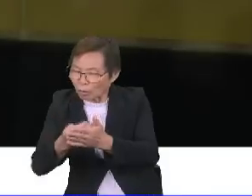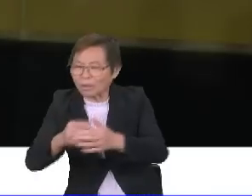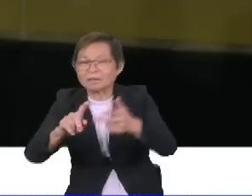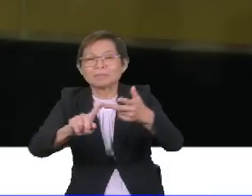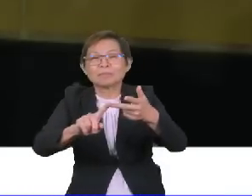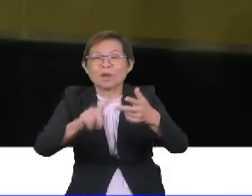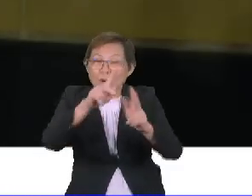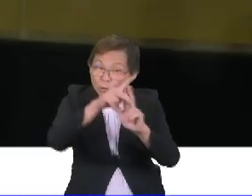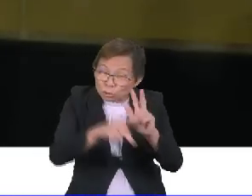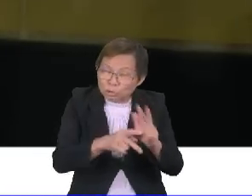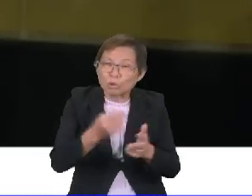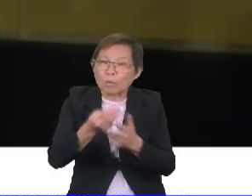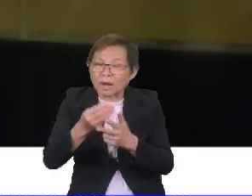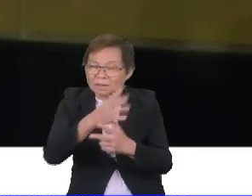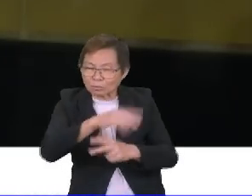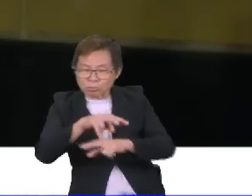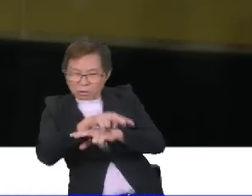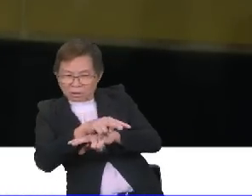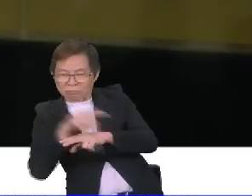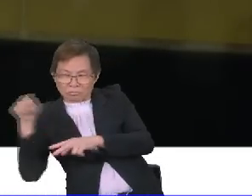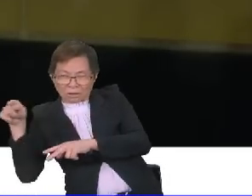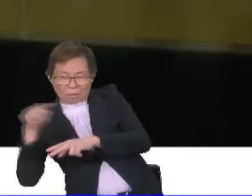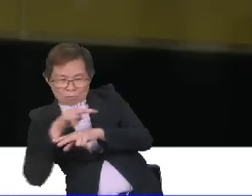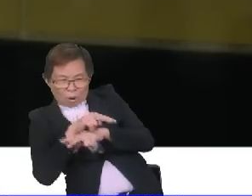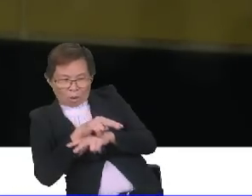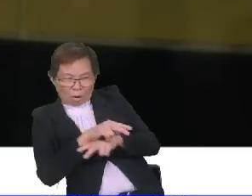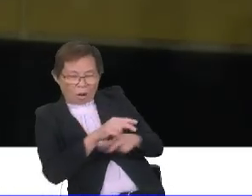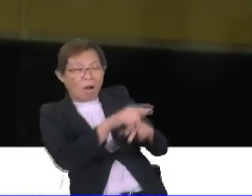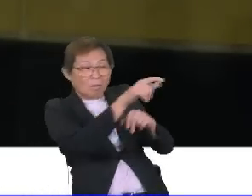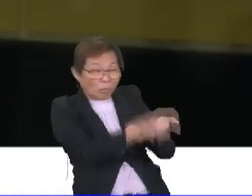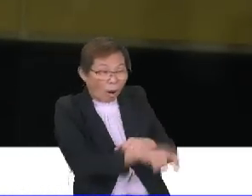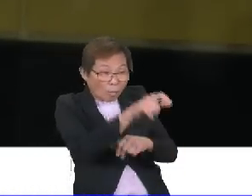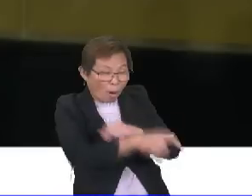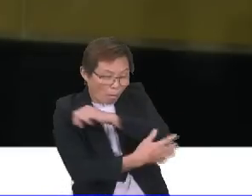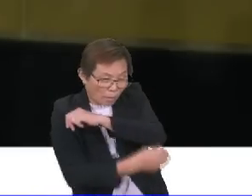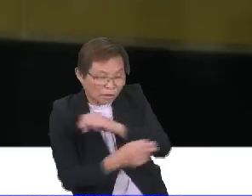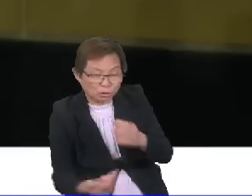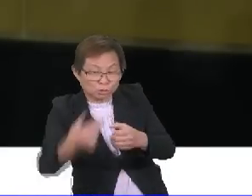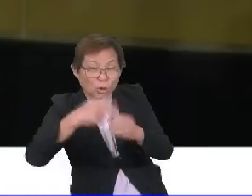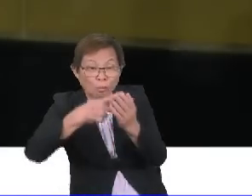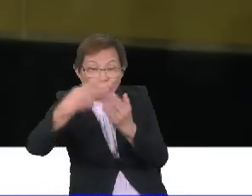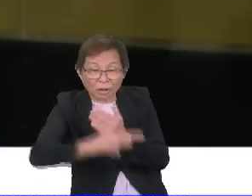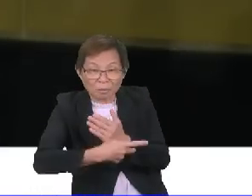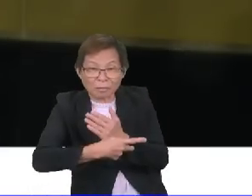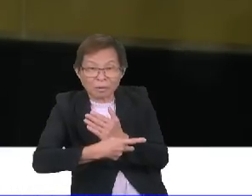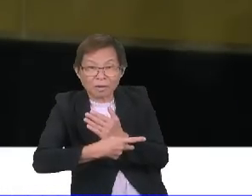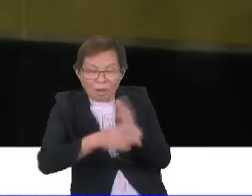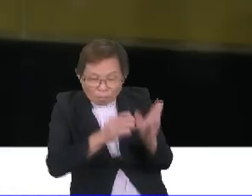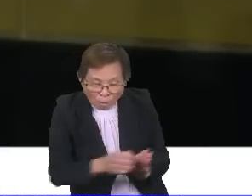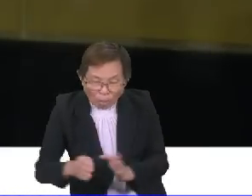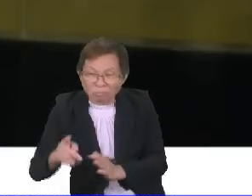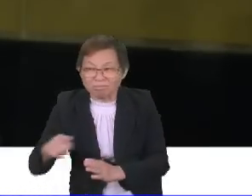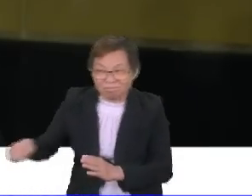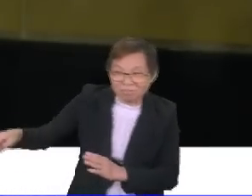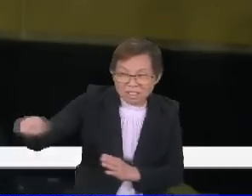Lepas tuh dari segi pemantauan tahu setiap asnaf yang ikut join program-program yang diatur kan